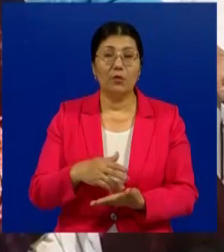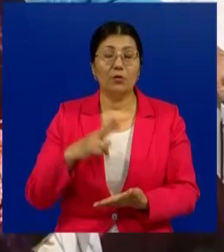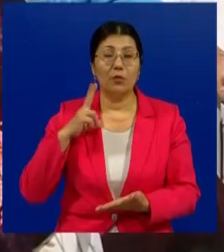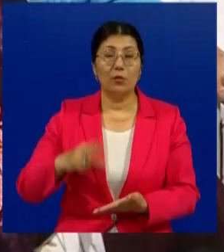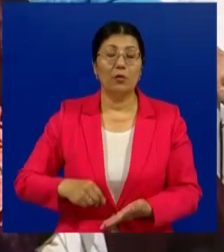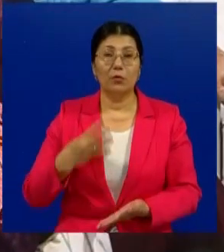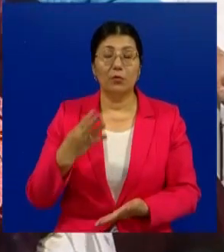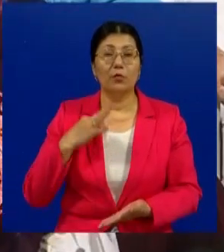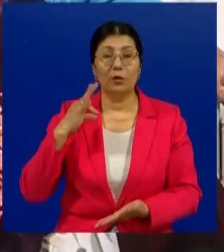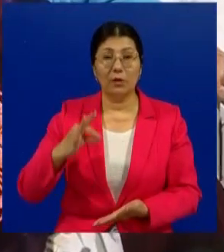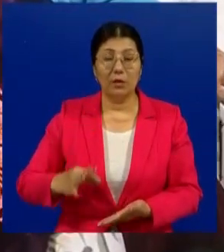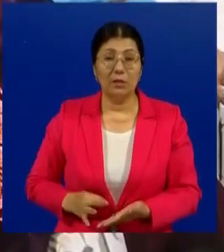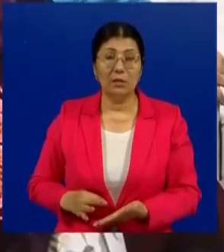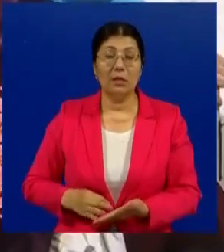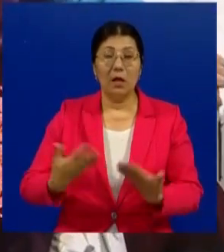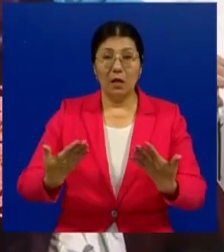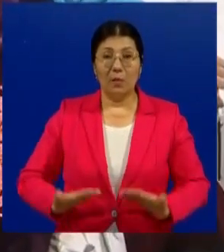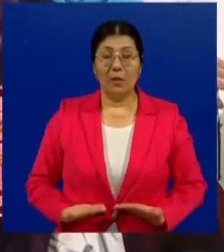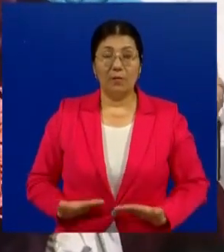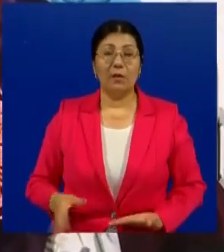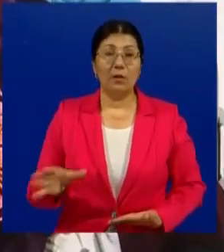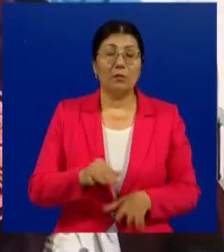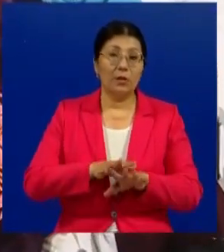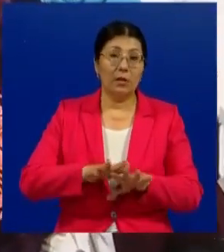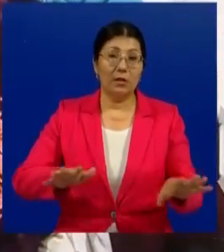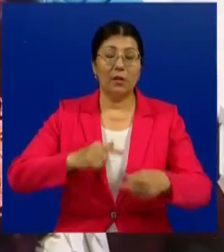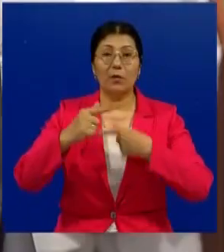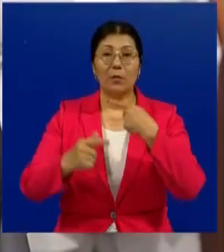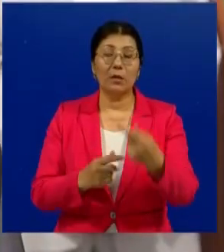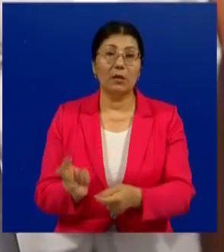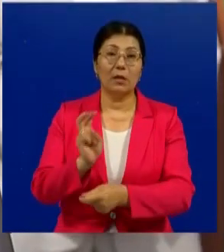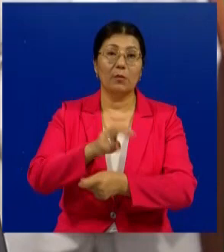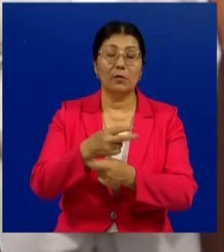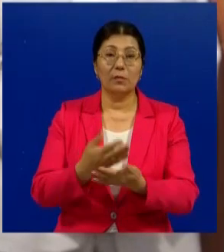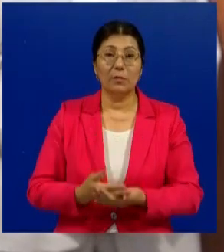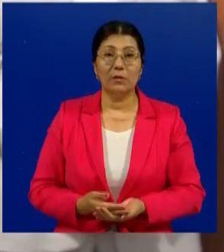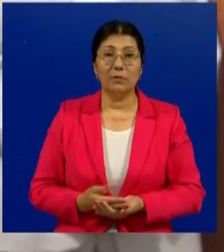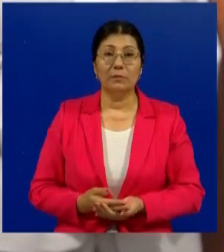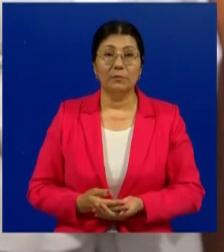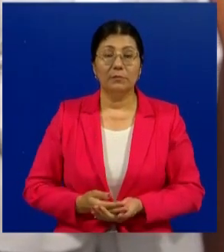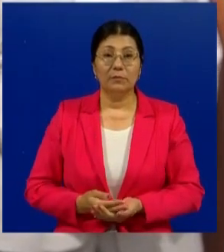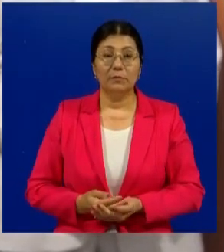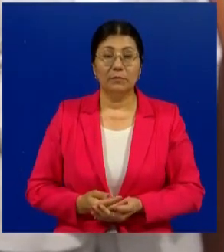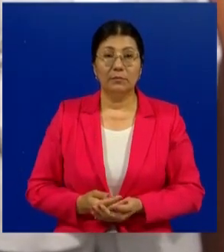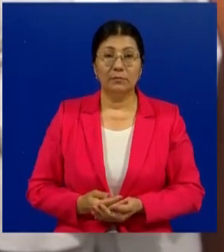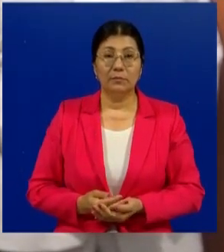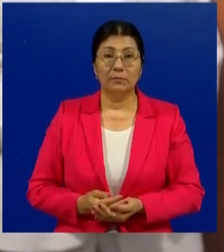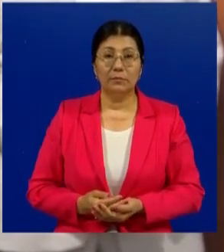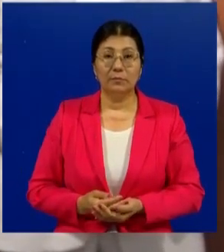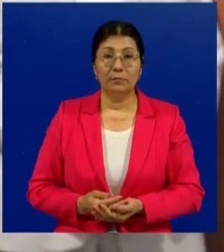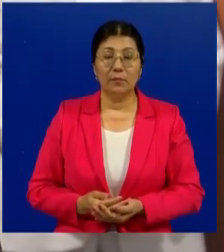4 қызы тіріміз. Солардан тараған ұрпақтар келіп отырмыз. Сол 12 атамды